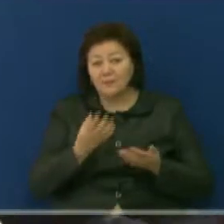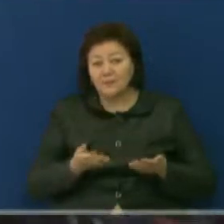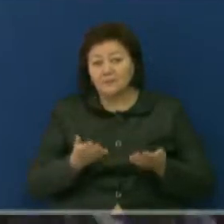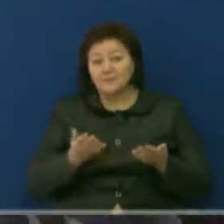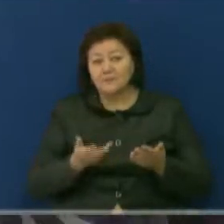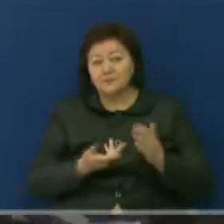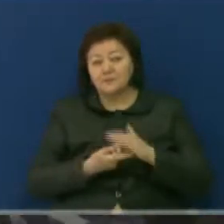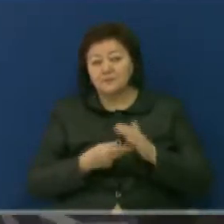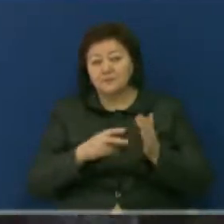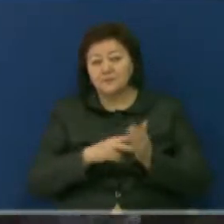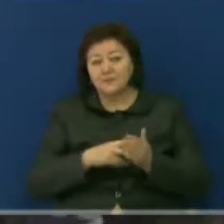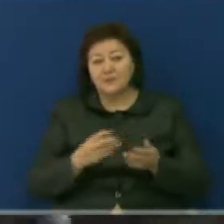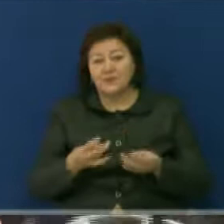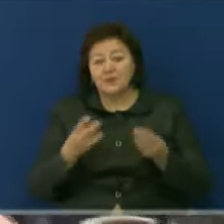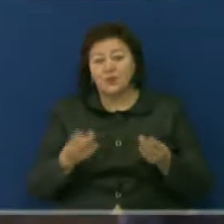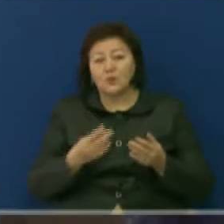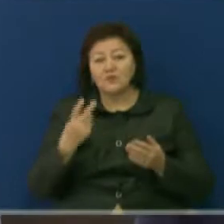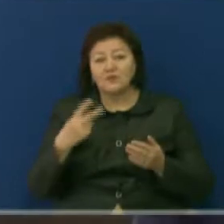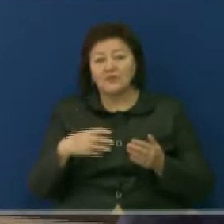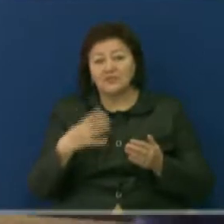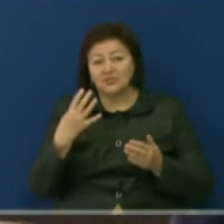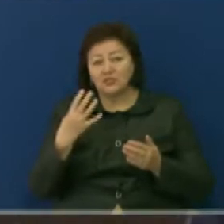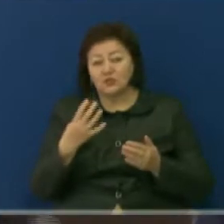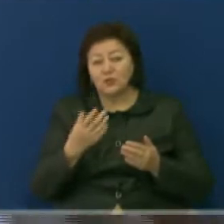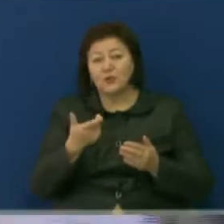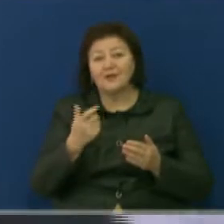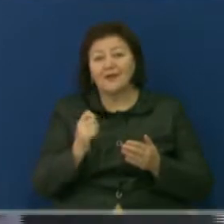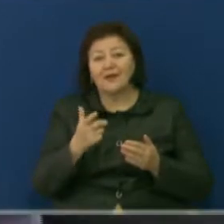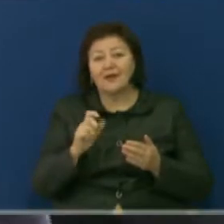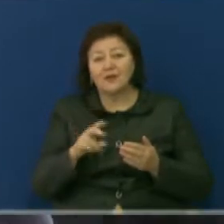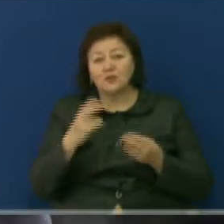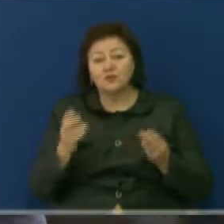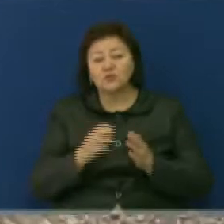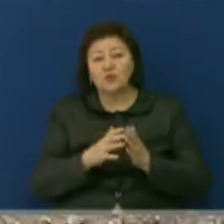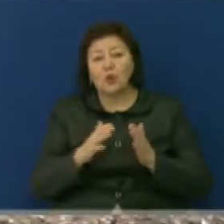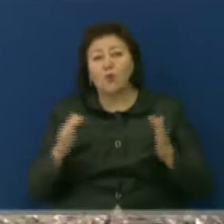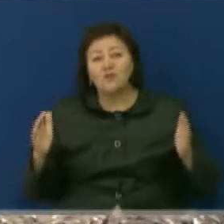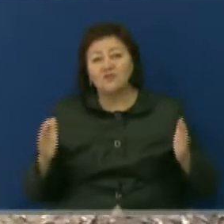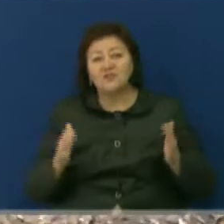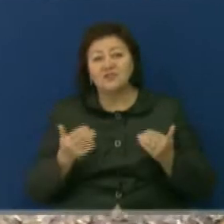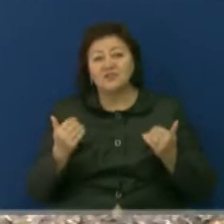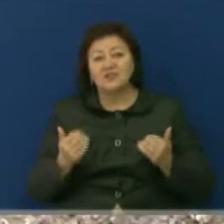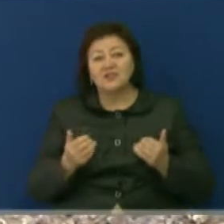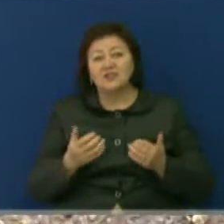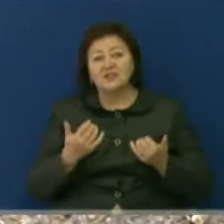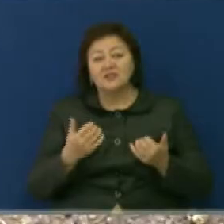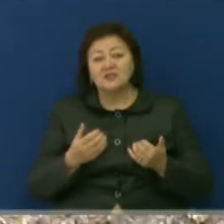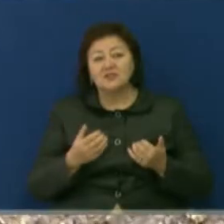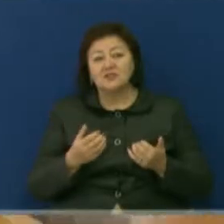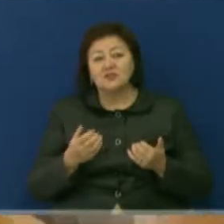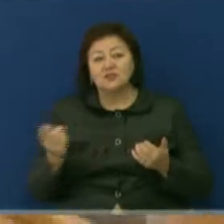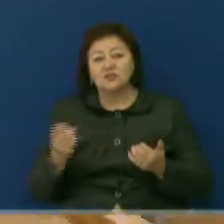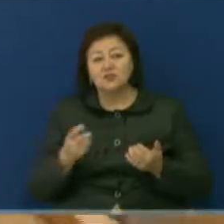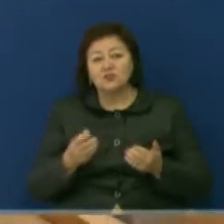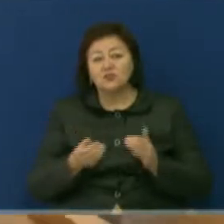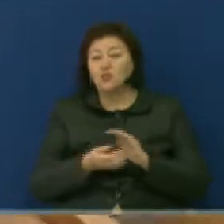бойынша нысанның қуаттылығын 24 гигакалорийге арттыруы тиіс. Келесі жылы жоспарланған қайта құру шаралары жылу тапшылығын толығымен